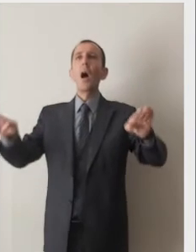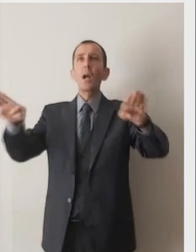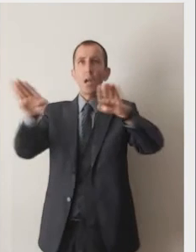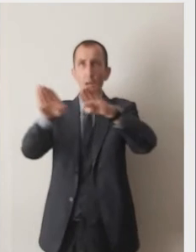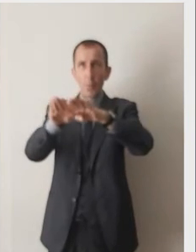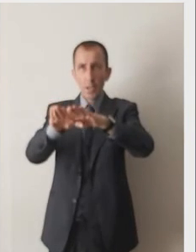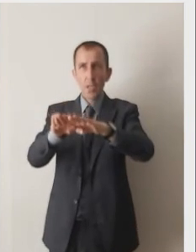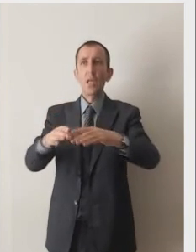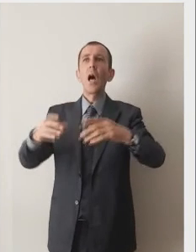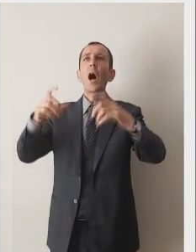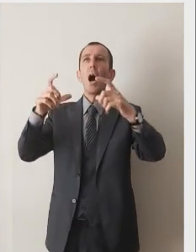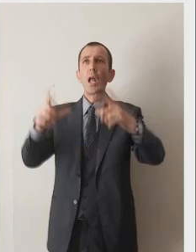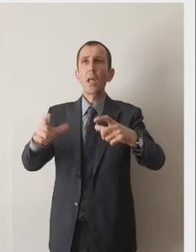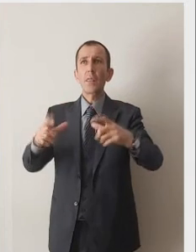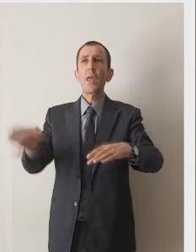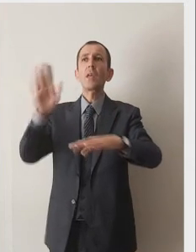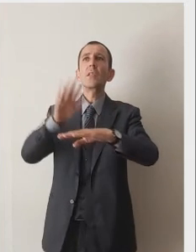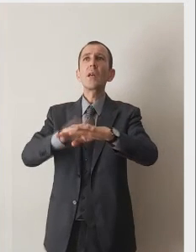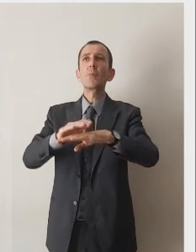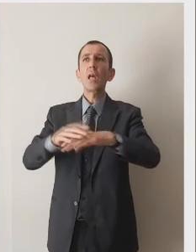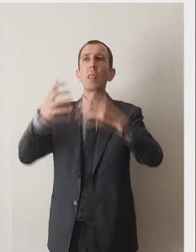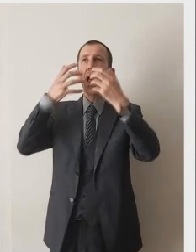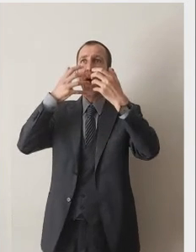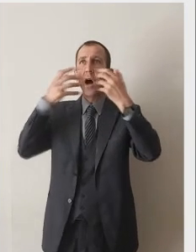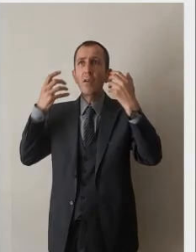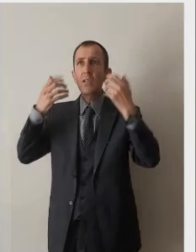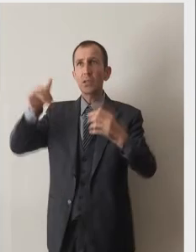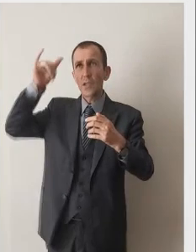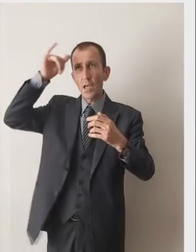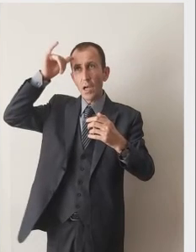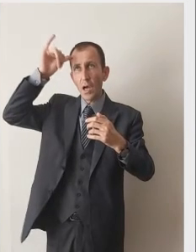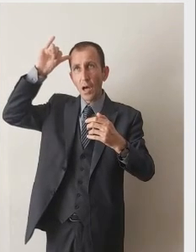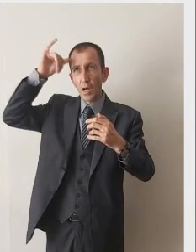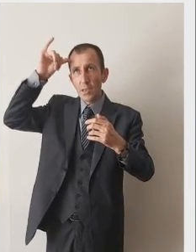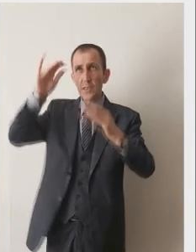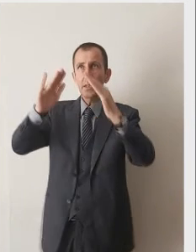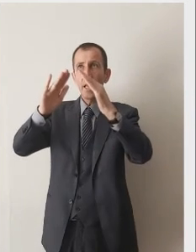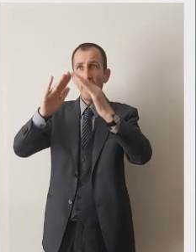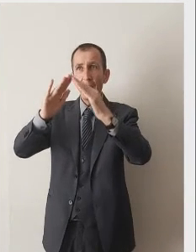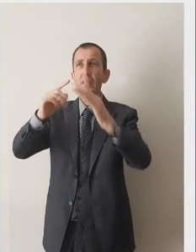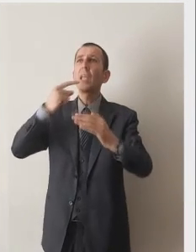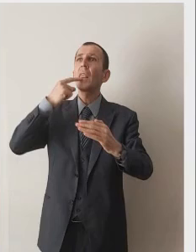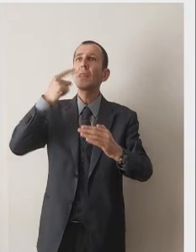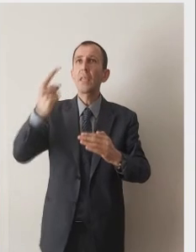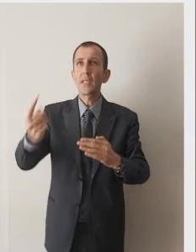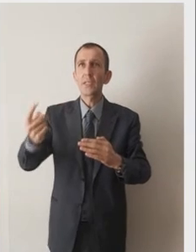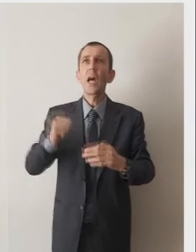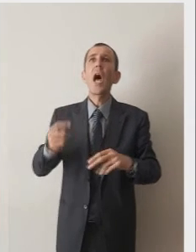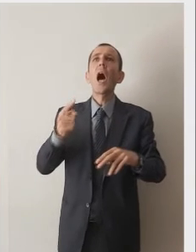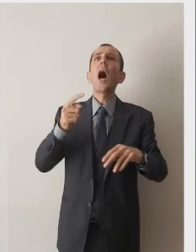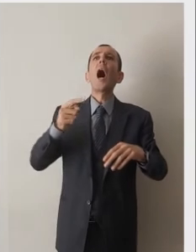Kapalı alanda yapılan hayvancılığa ahır hayvancılığı denir. Aşağıdakilerden hangisi ahır hayvancılığın özelliği